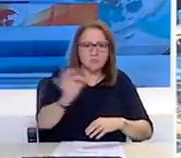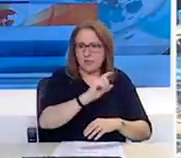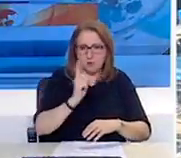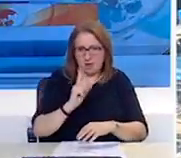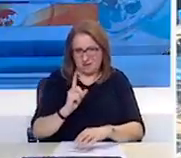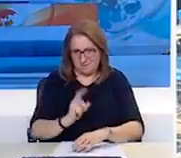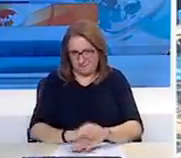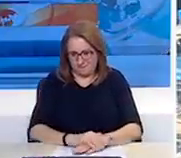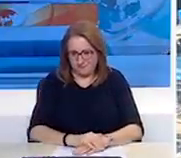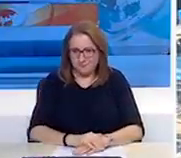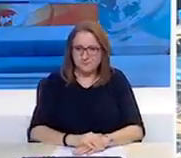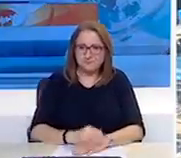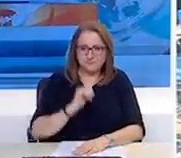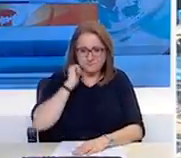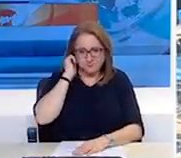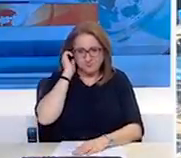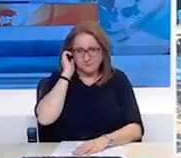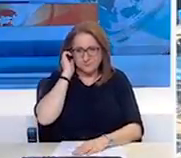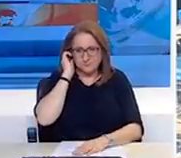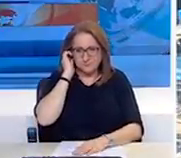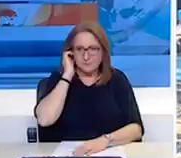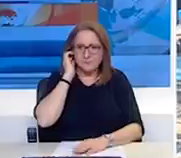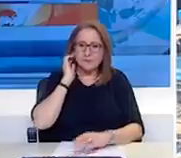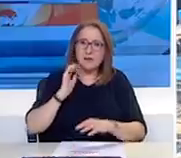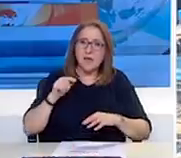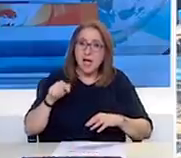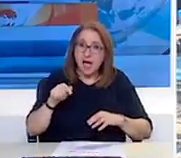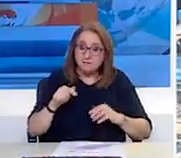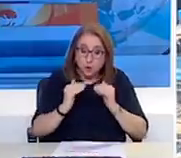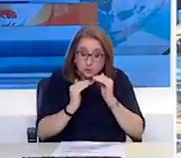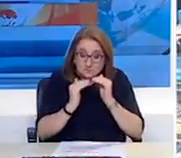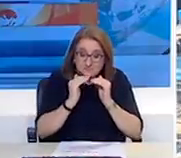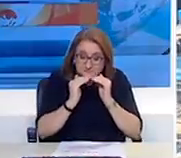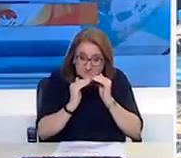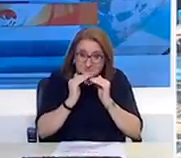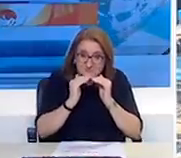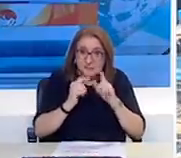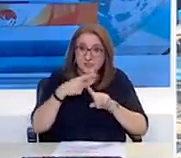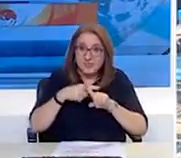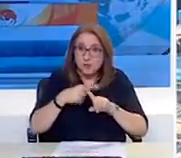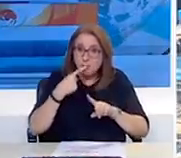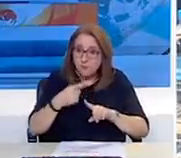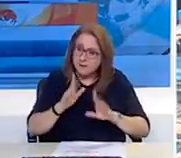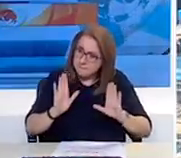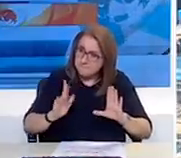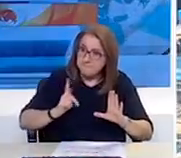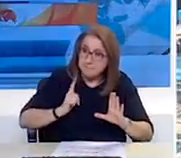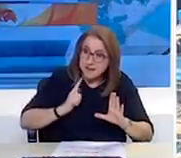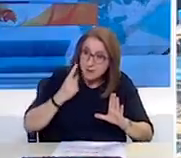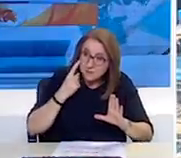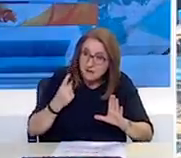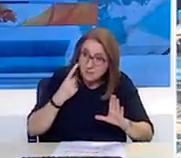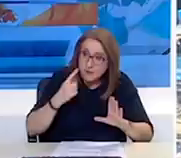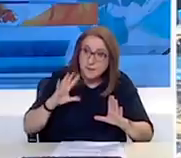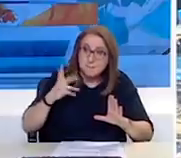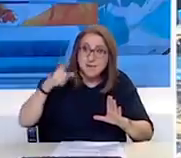εξετάσεις. Το οριακά θετικό το αξιολογεί ο γιατρός ανάλογα με την με το χρόνο που θετικοποίησε ο ασθενής και